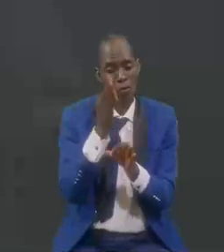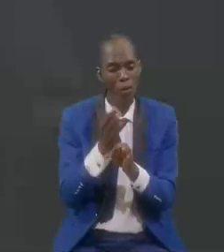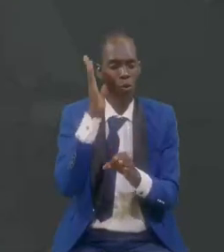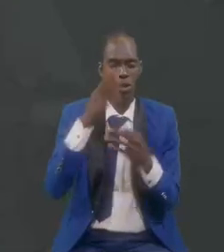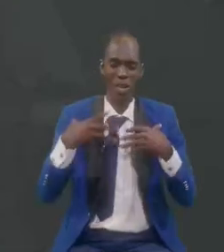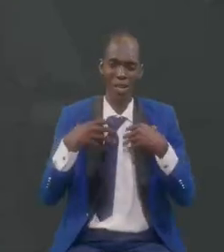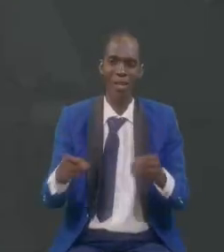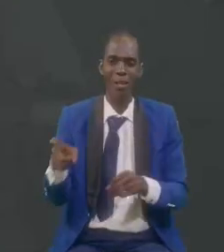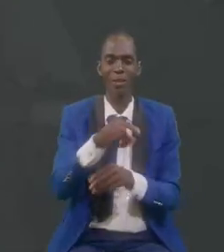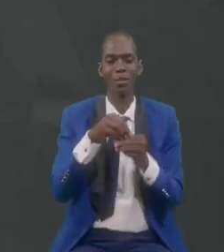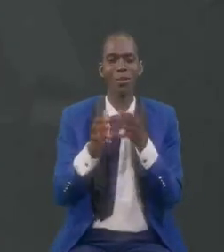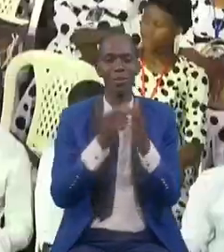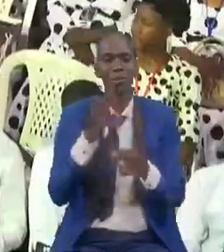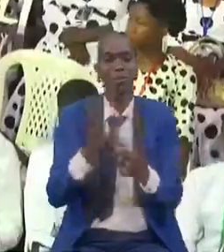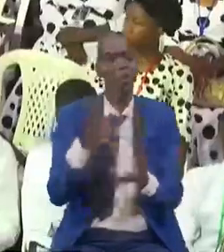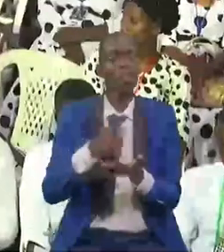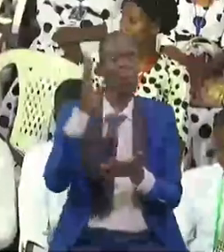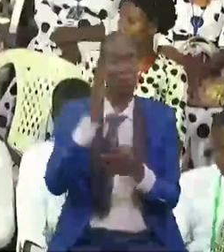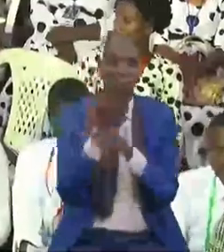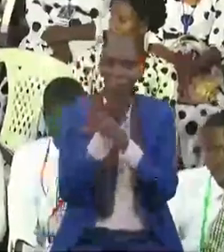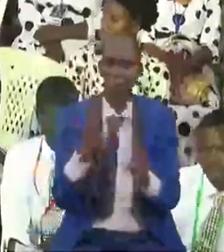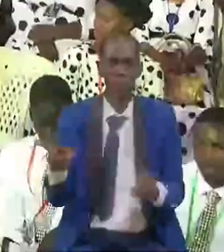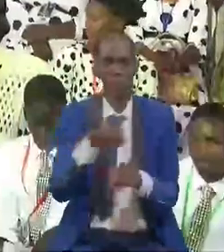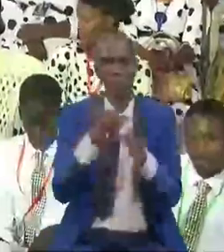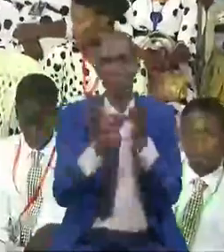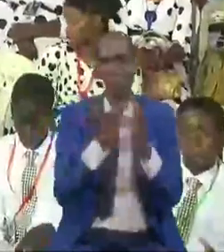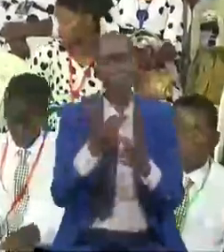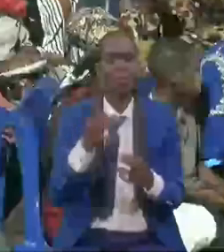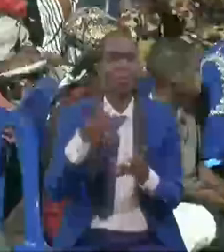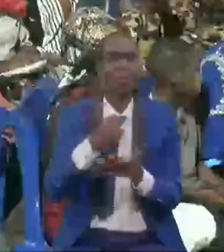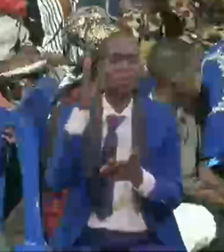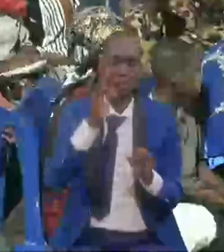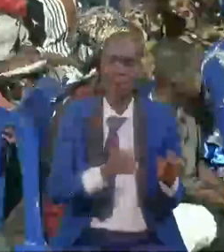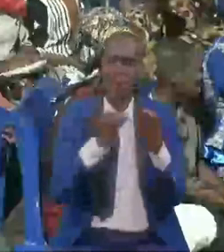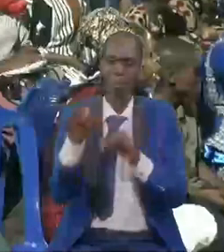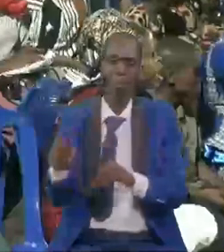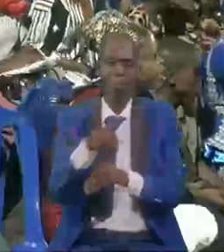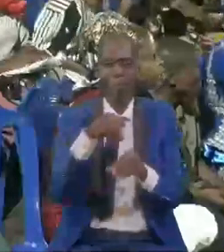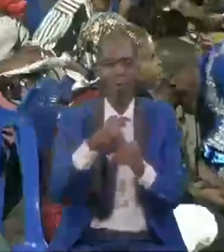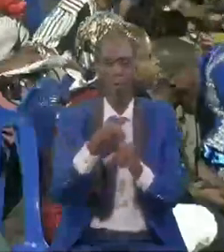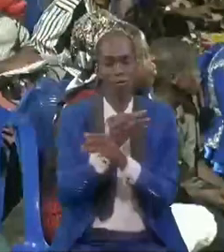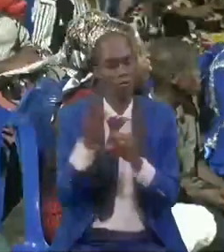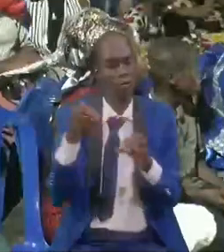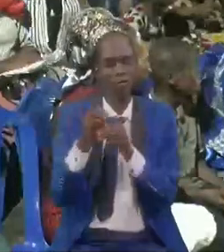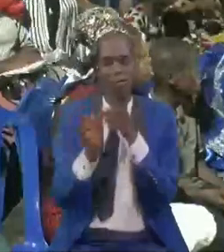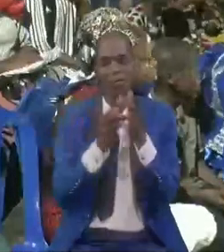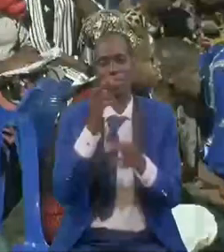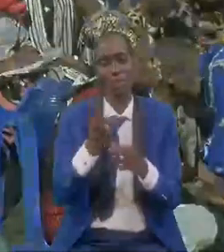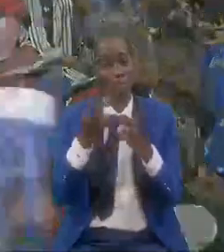La prière de foi va te guérir. Elle va te délivrer. Elle va t'affranchir. Ce